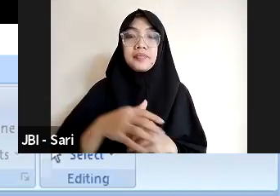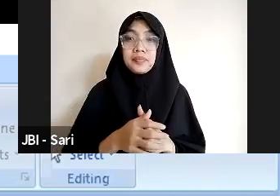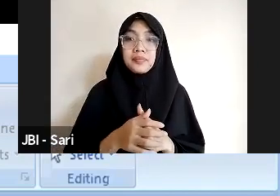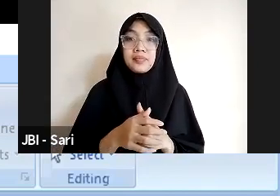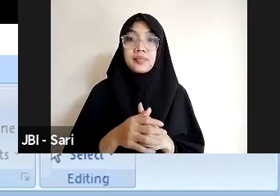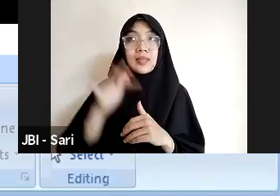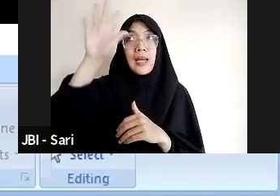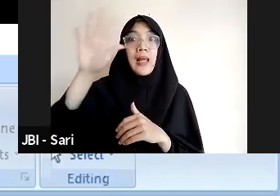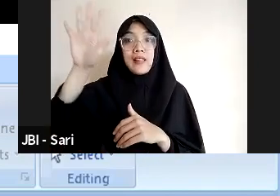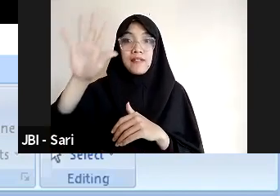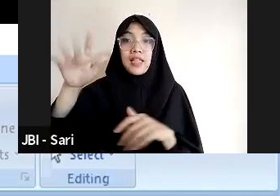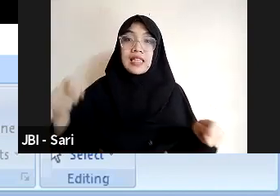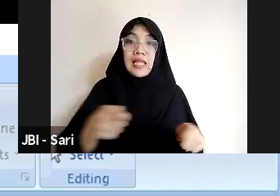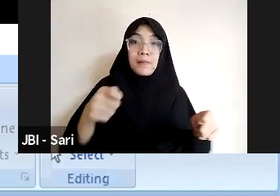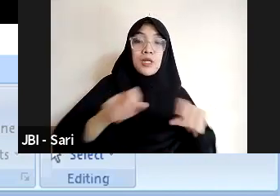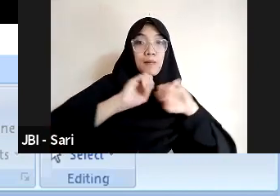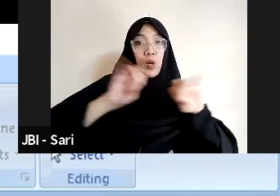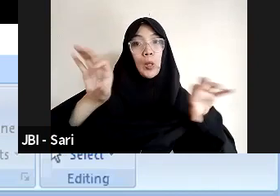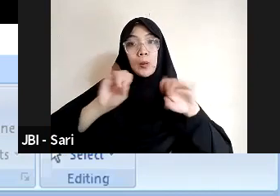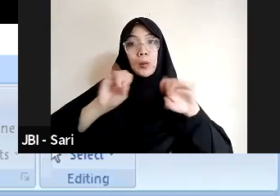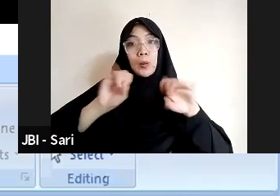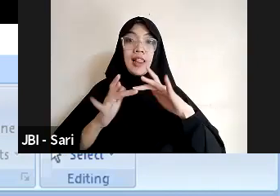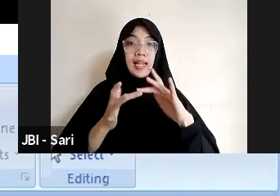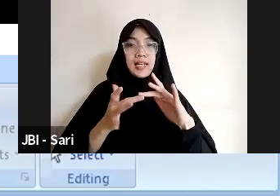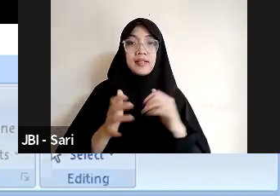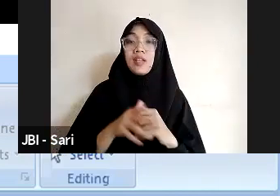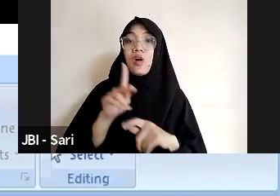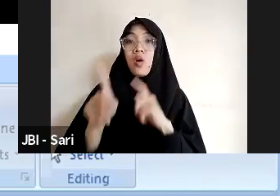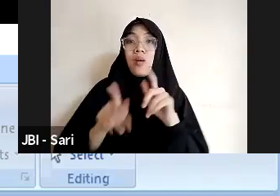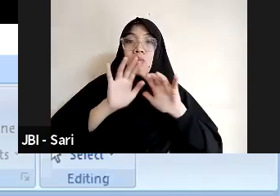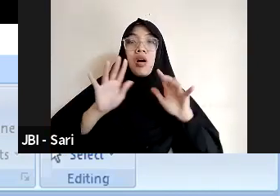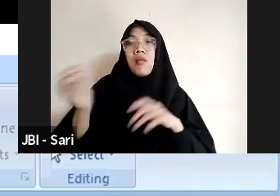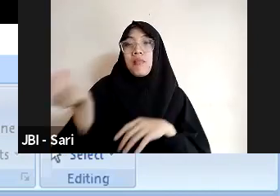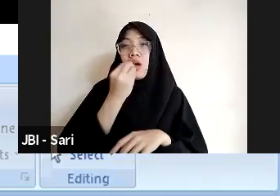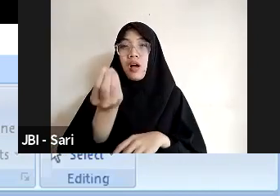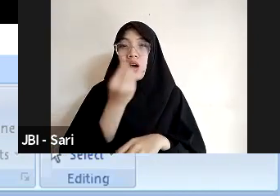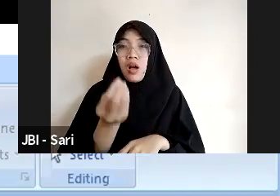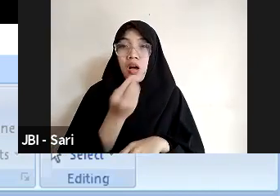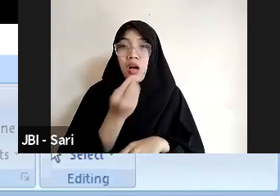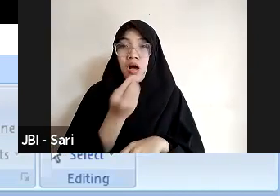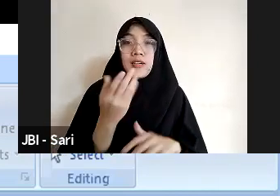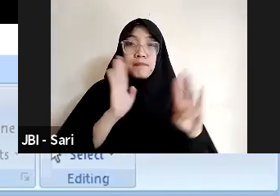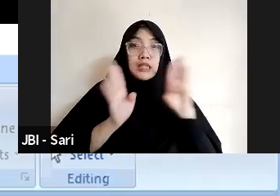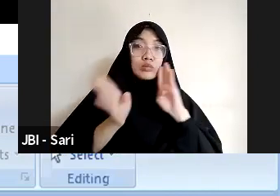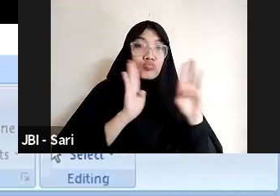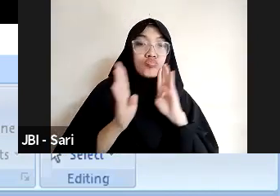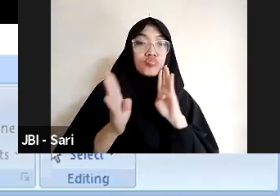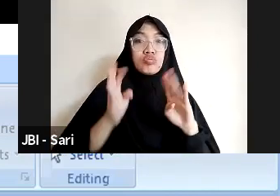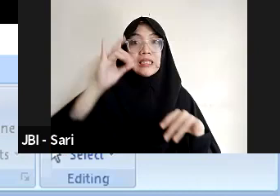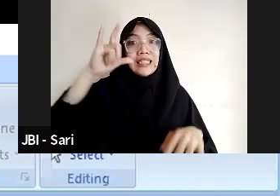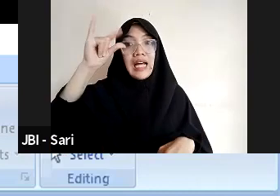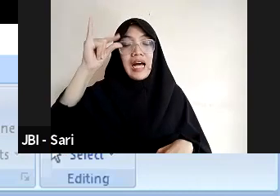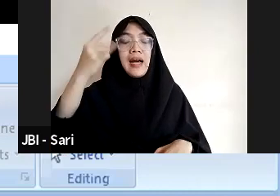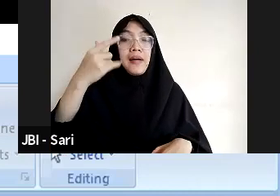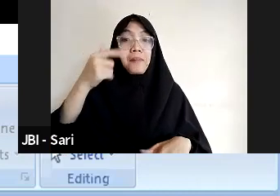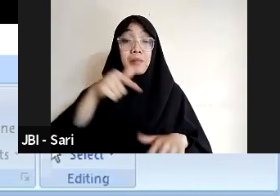kreativitas dapur yang mulai dipromosikan online. Jadi kalau ada banyak makanan di Facebook, di Instagram, itu adalah